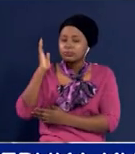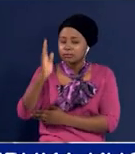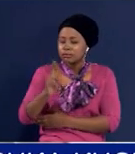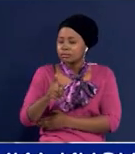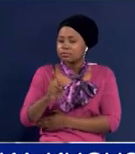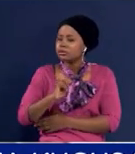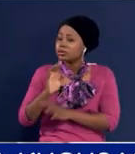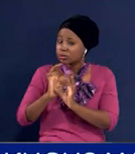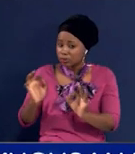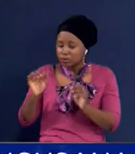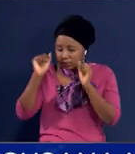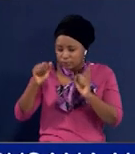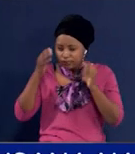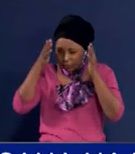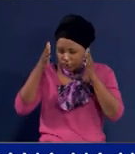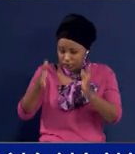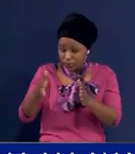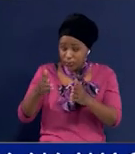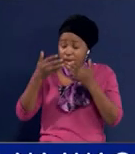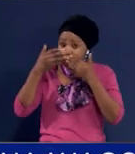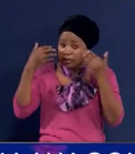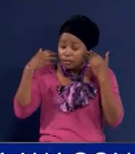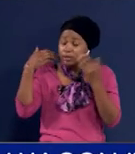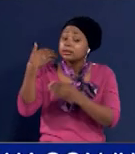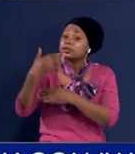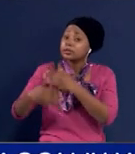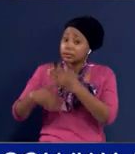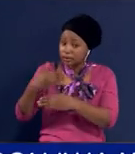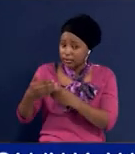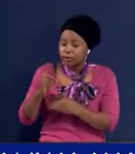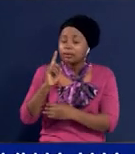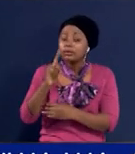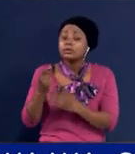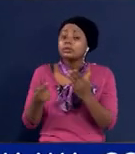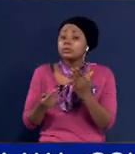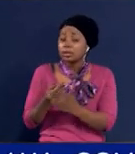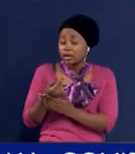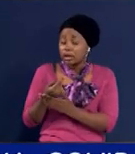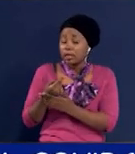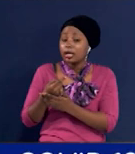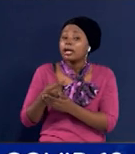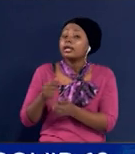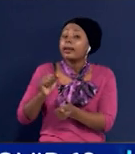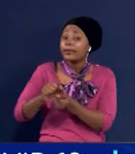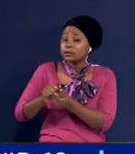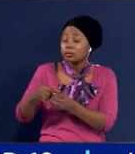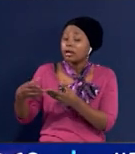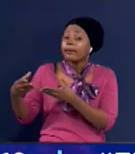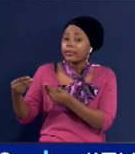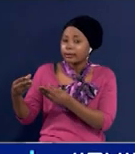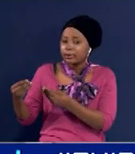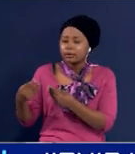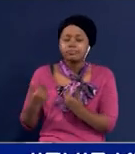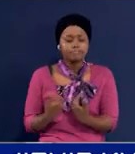sana. Wazingatie barakoa za vitambaa zinazotokana na hususani material ya pamba. Na haya